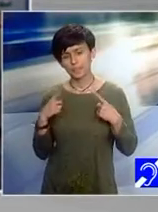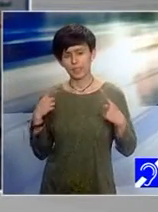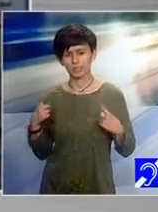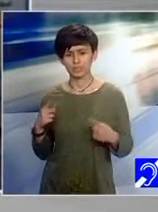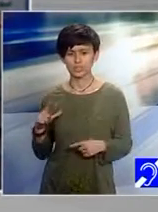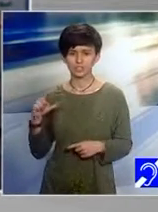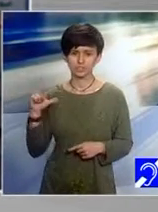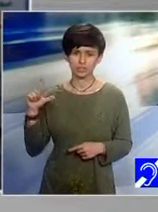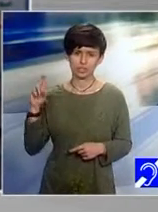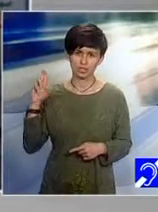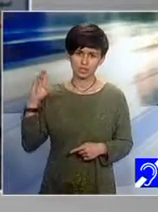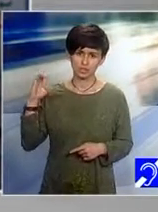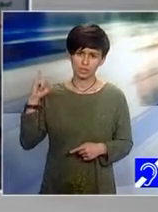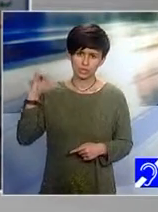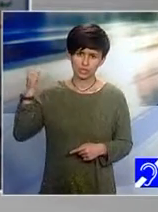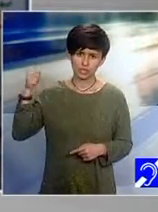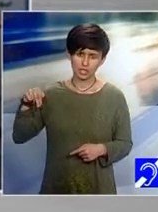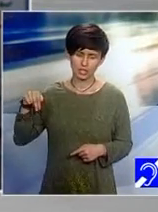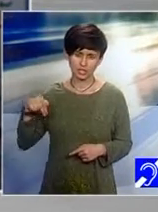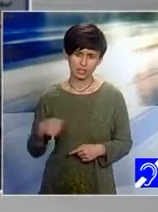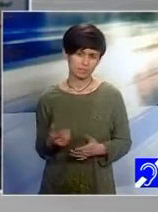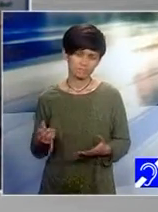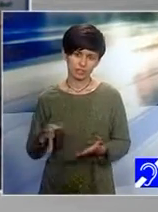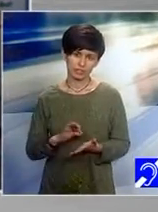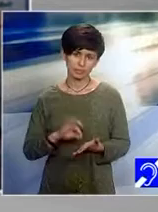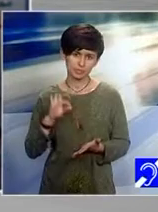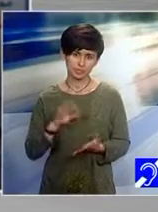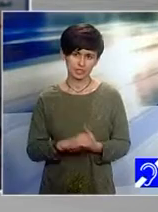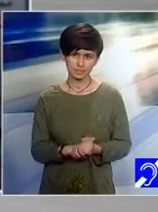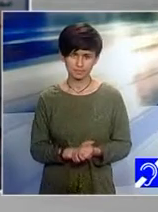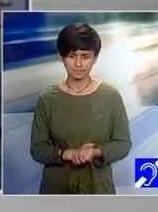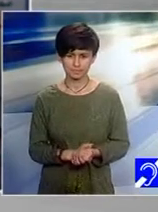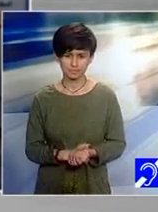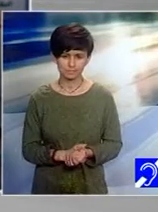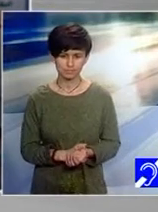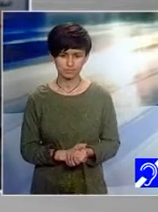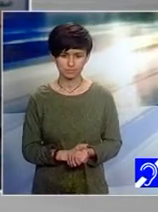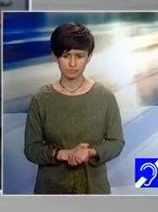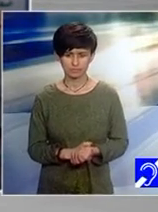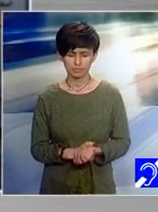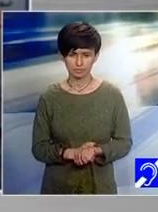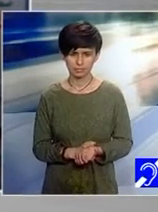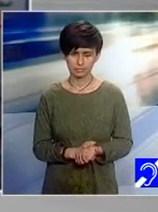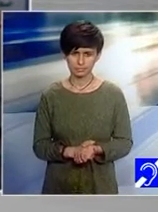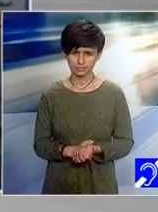Lucian Năstase Covaci, care și dânsul a fost prezent. Și